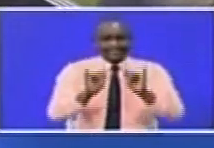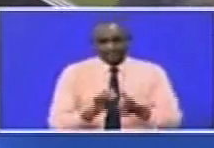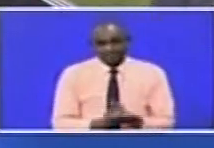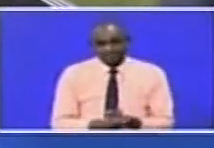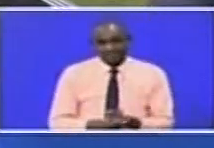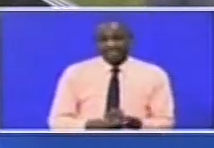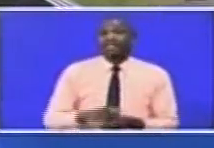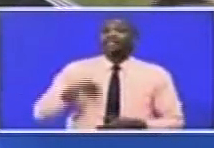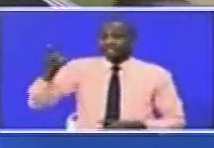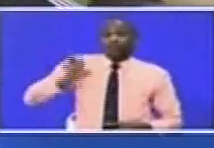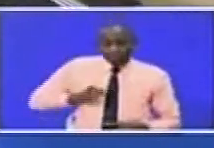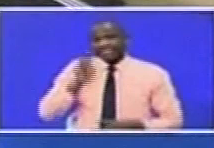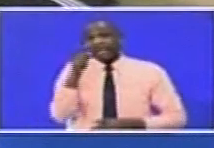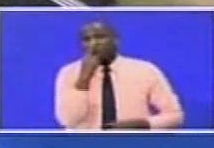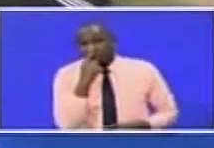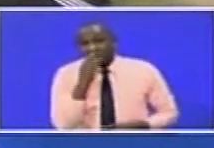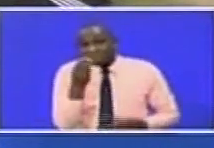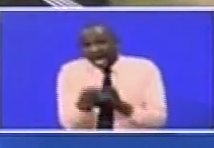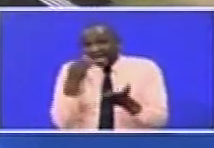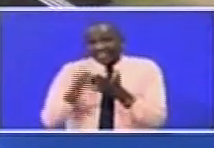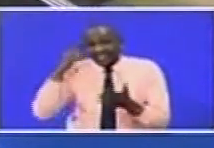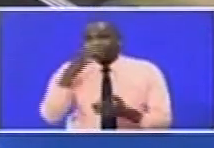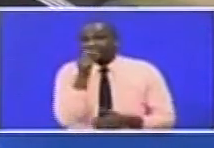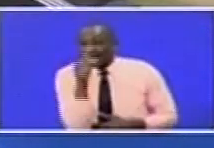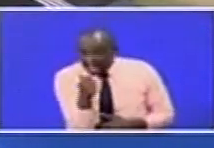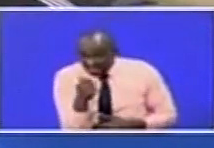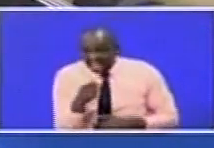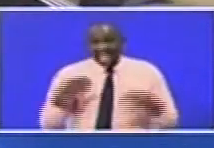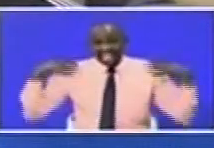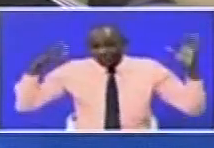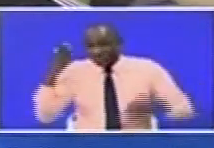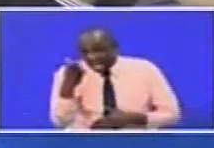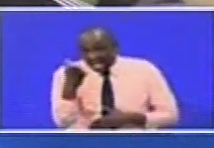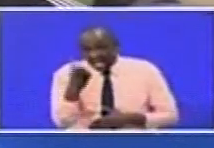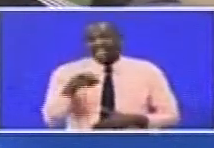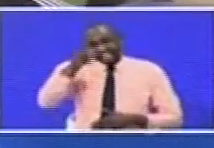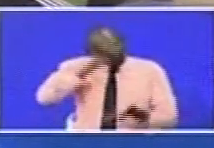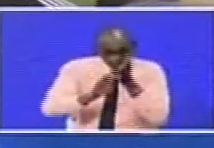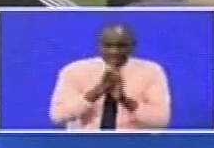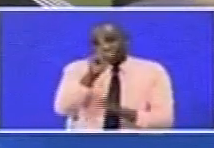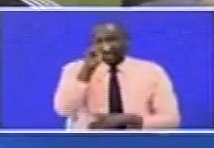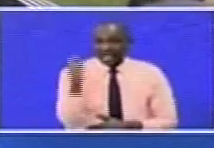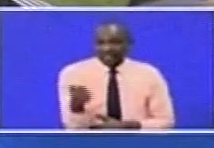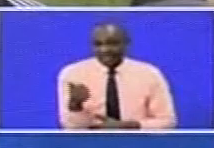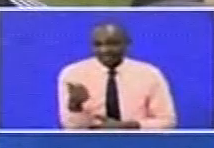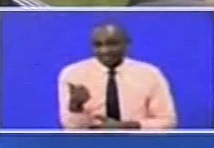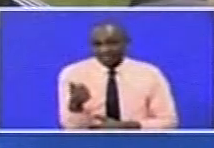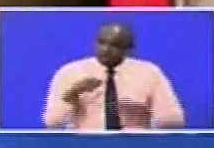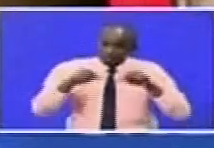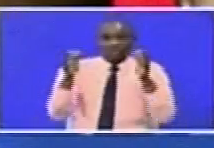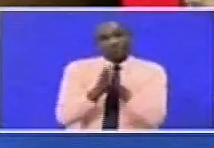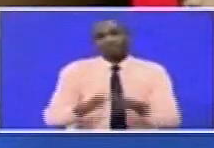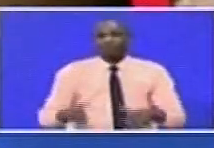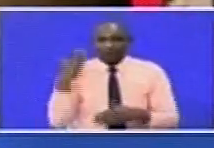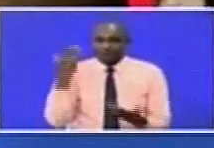hivyo asione pesa, akafikiria kuwa bibi mwingine mzuri zaidi atapata malaika. Yule tu amrudi wasameane. Mambo yanaendelea zamani.